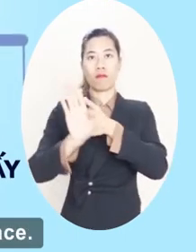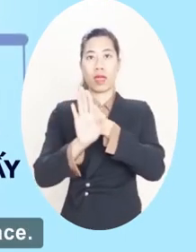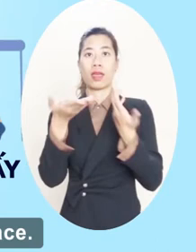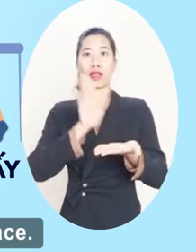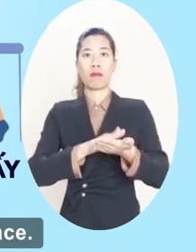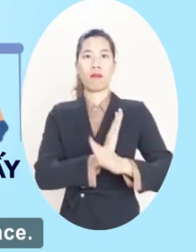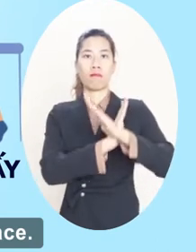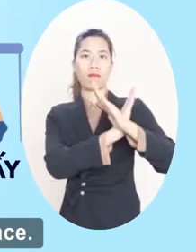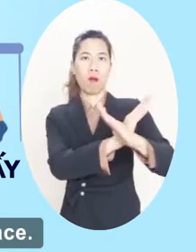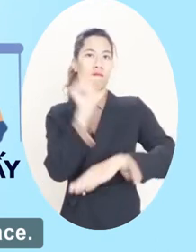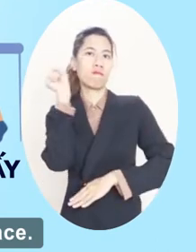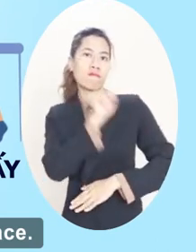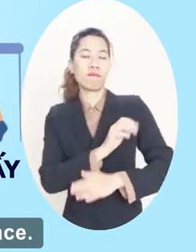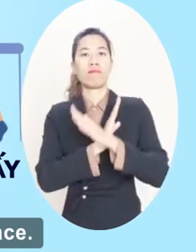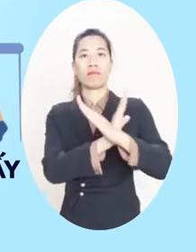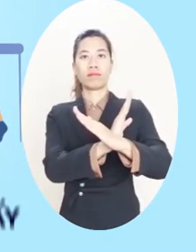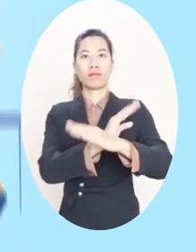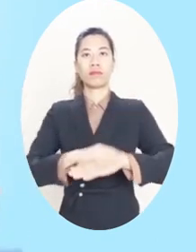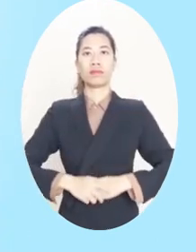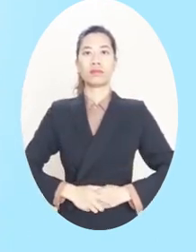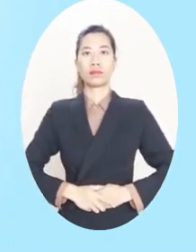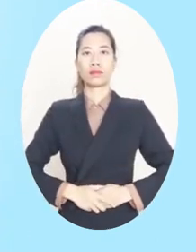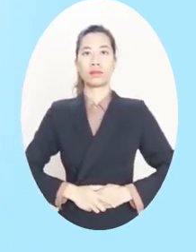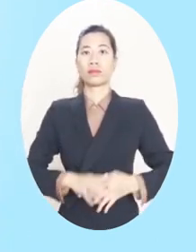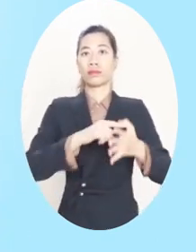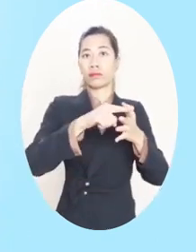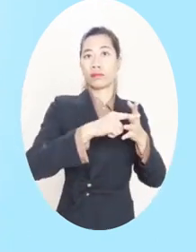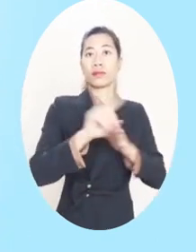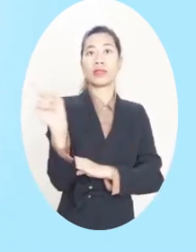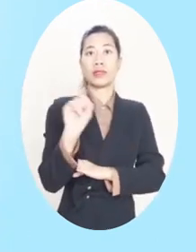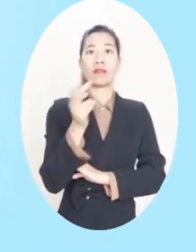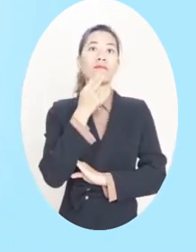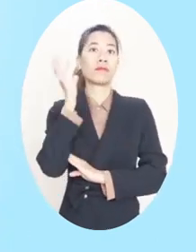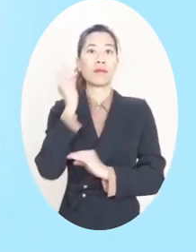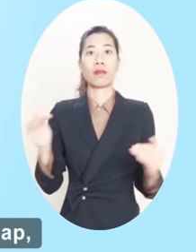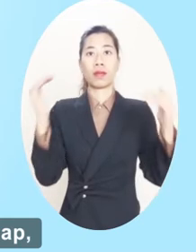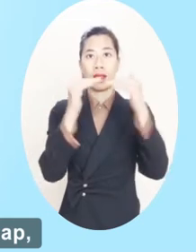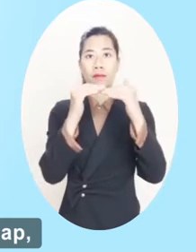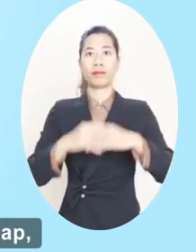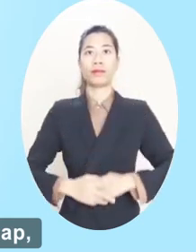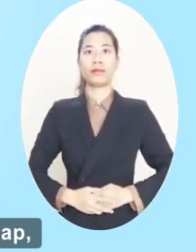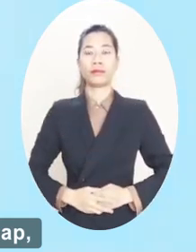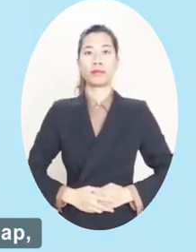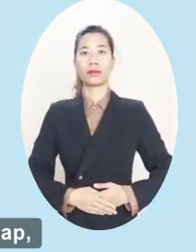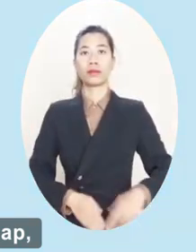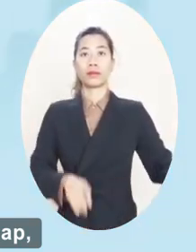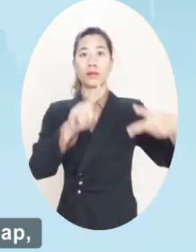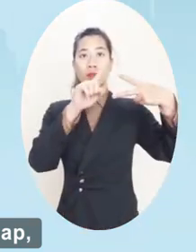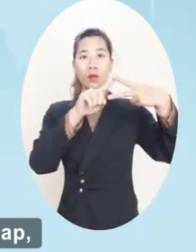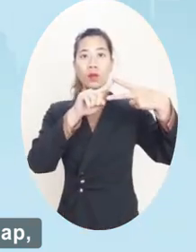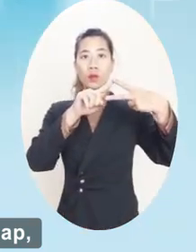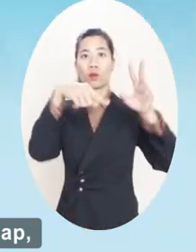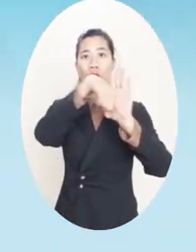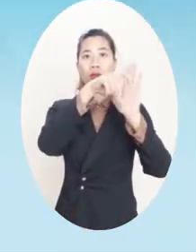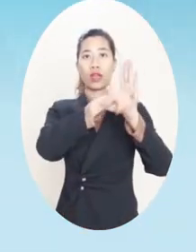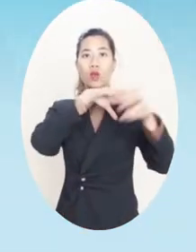phòng chống quấy rối tình dục tại nơi làm việc. Thứ nhất, về bảo đảm bình đẳng giới. Cùng với quy định về tăng tuổi nghỉ hưu